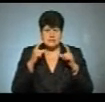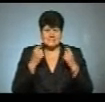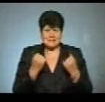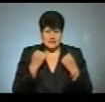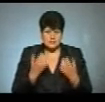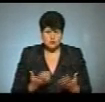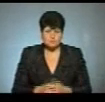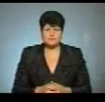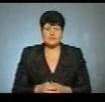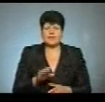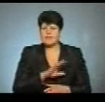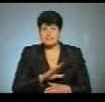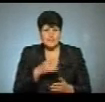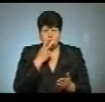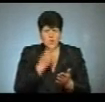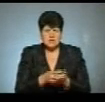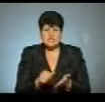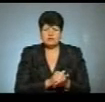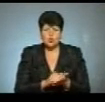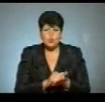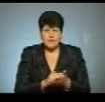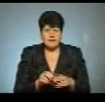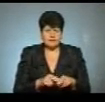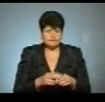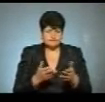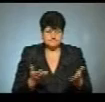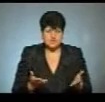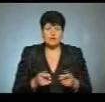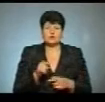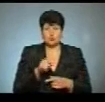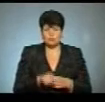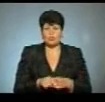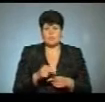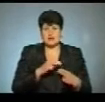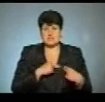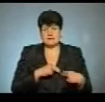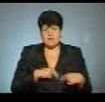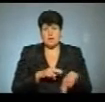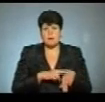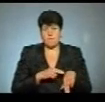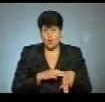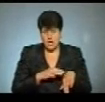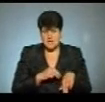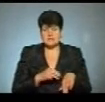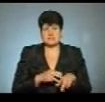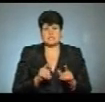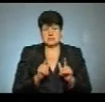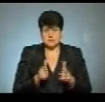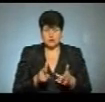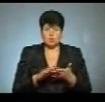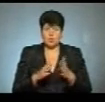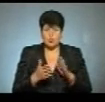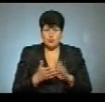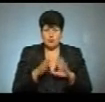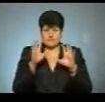Він не пред'явив документ, який посвідчує його особу, у зв'язку з чим працівниками патрульної поліції, відповідно до вимог закону України